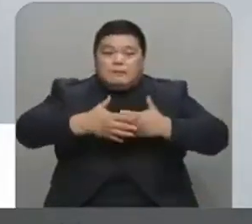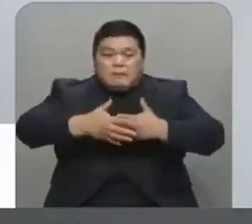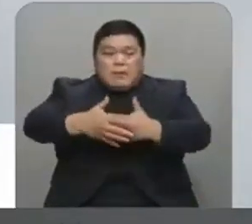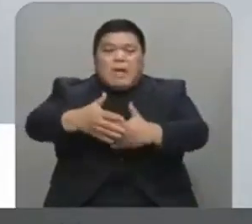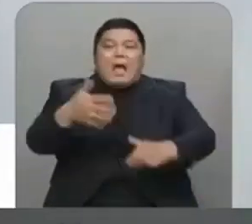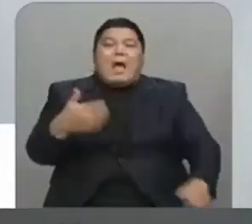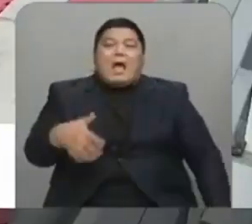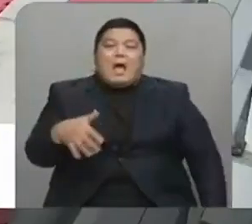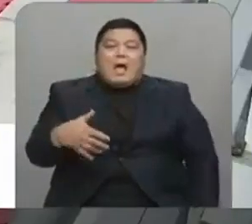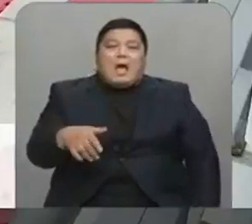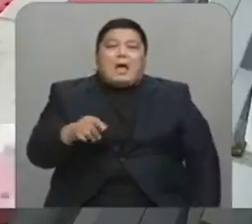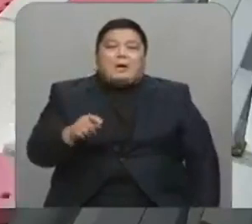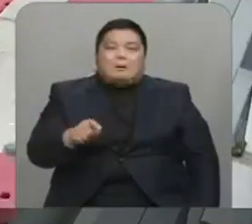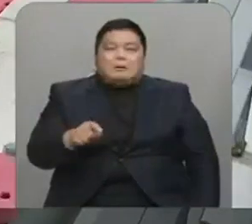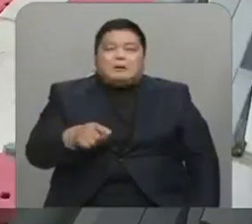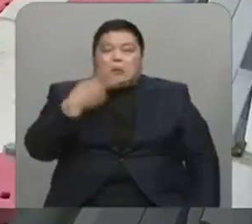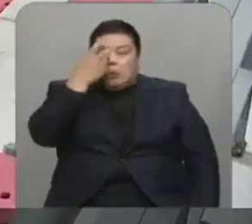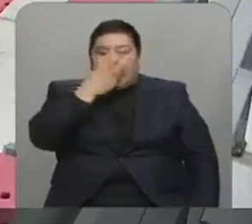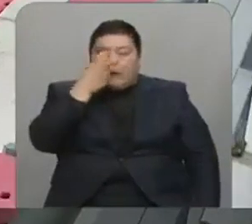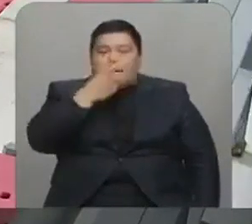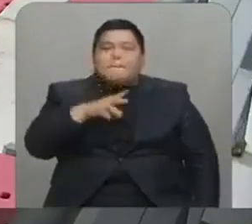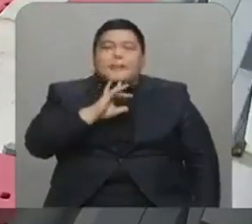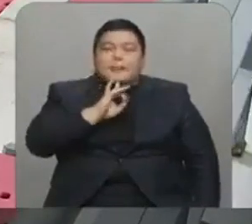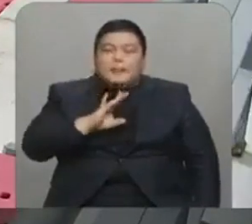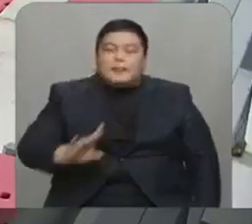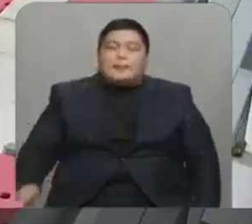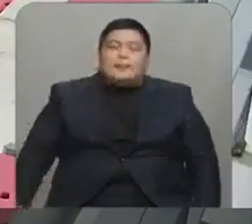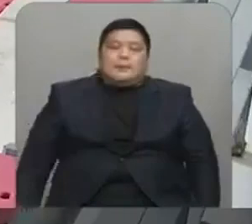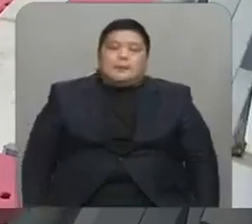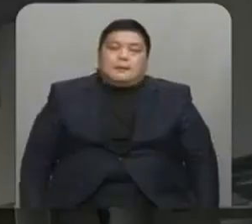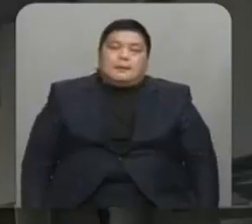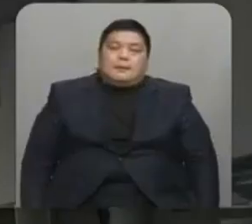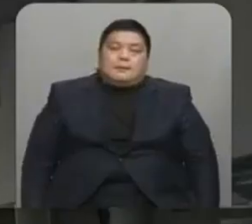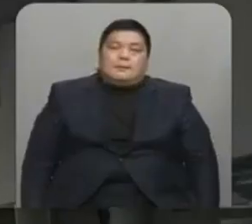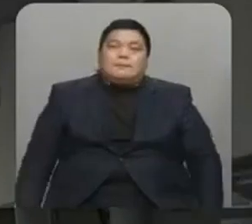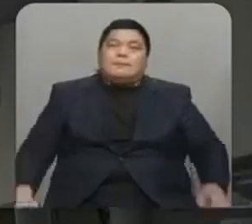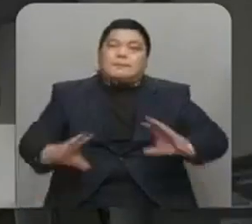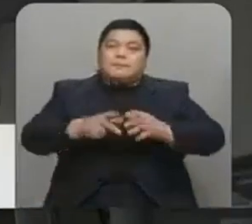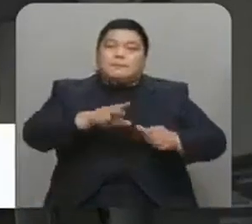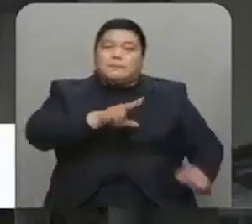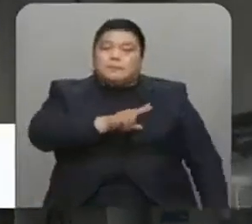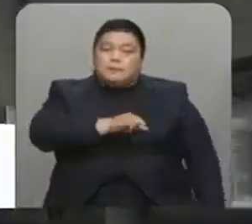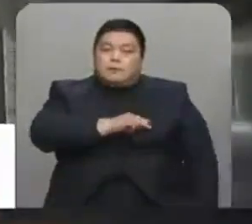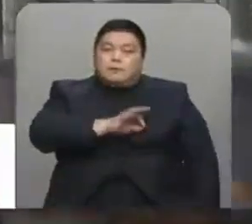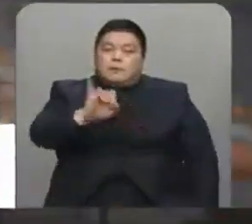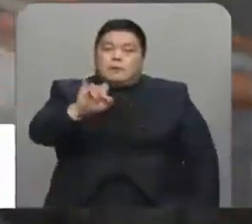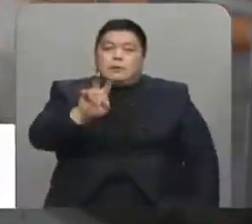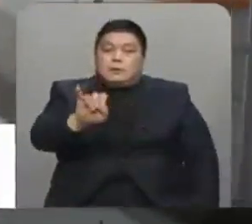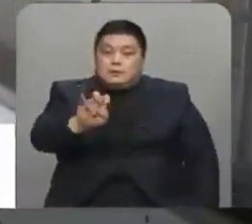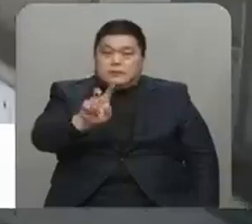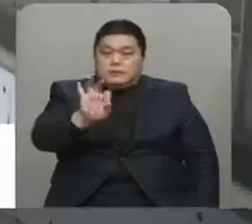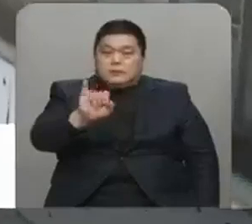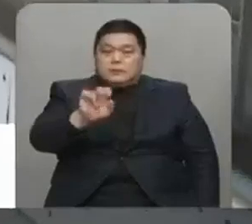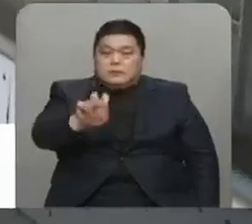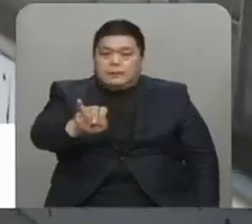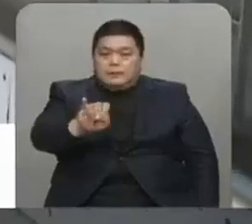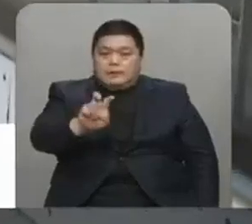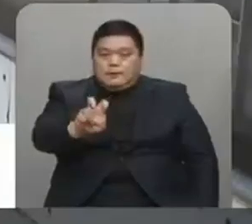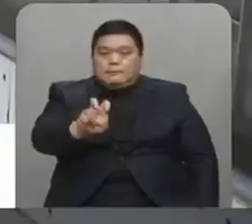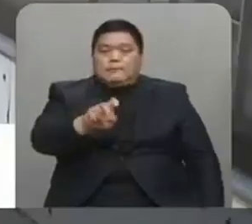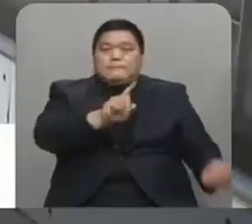수익보다는 시설관리 에 치중하는 셈입니다 임오경 의원실이 강원도 동계 체육인 120 명에게